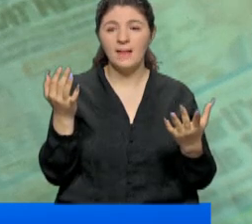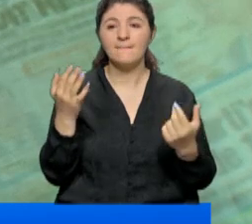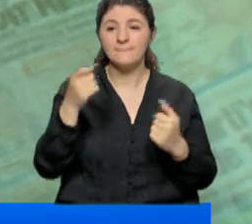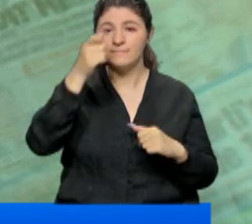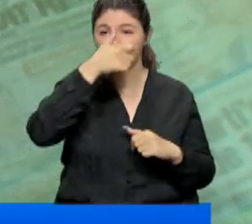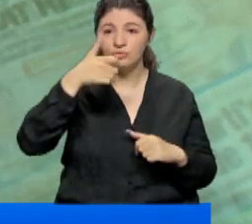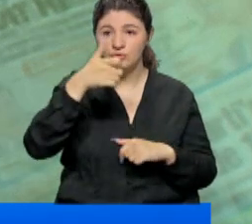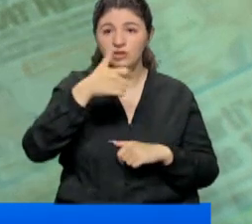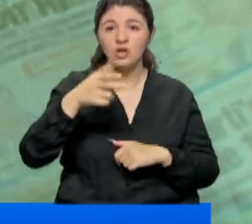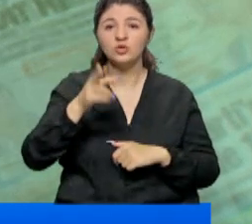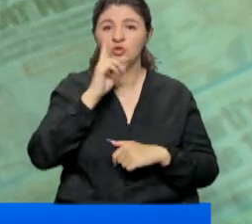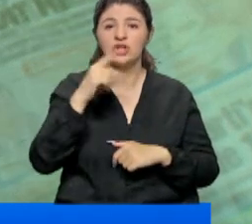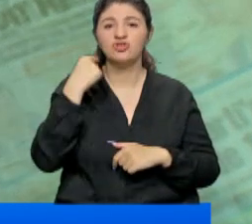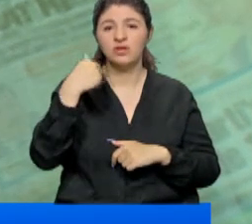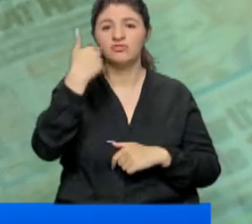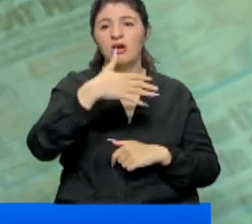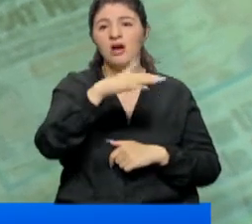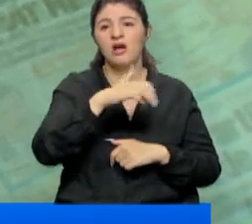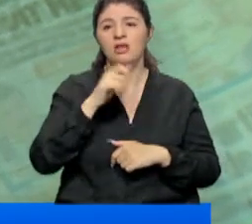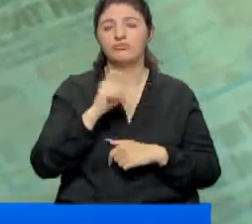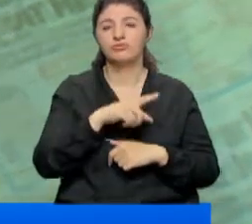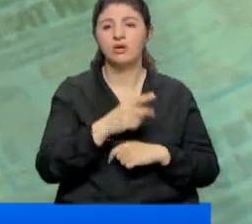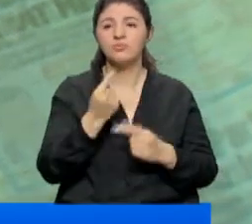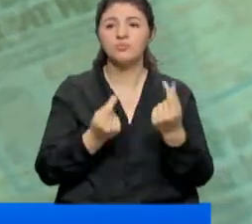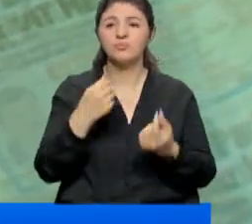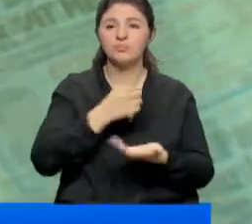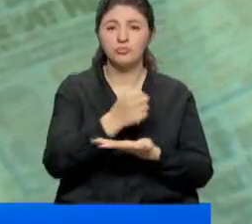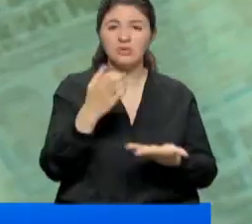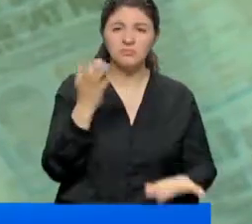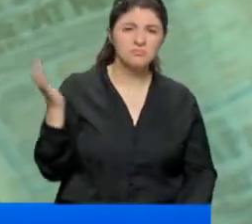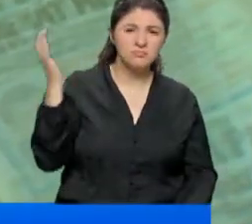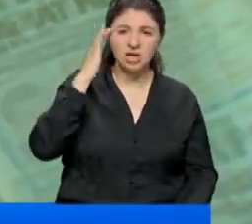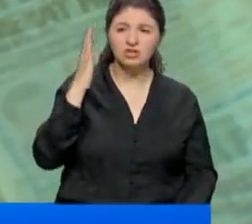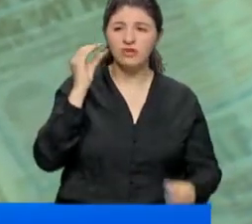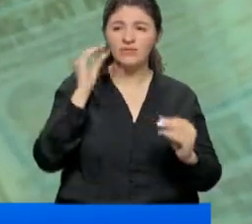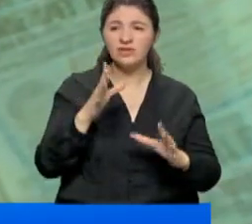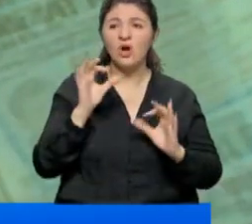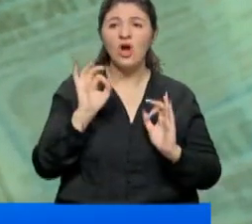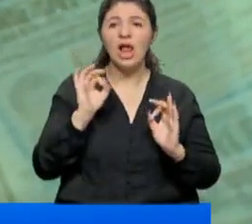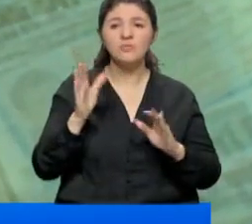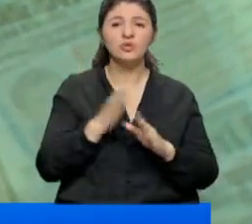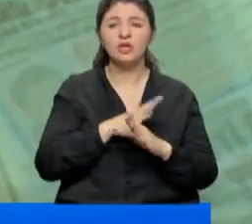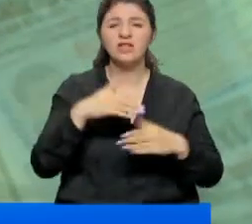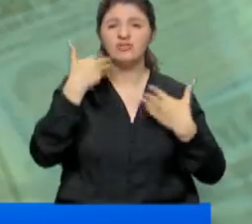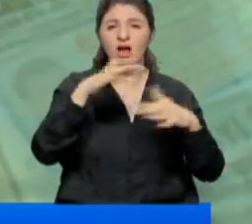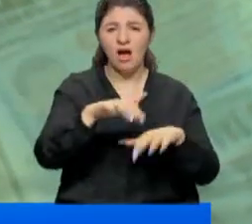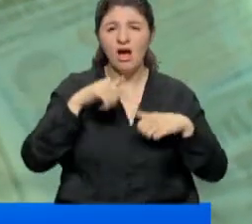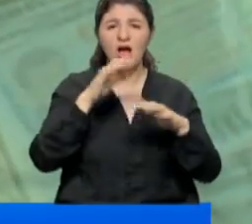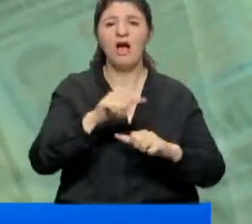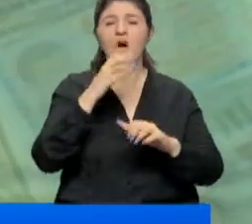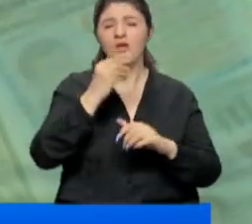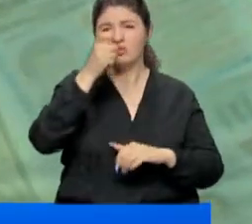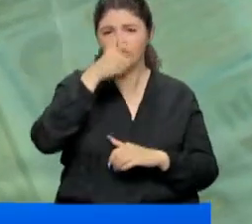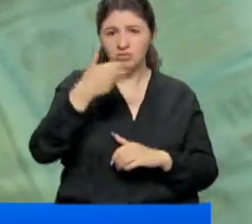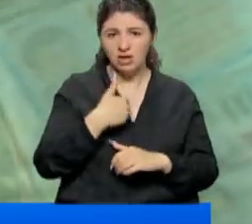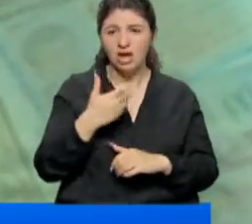bu Türkiye sonunda Şekeri de ithal edecek buğday başta olmak üzere birçok stratejik ürün de ithalatçı konumuna düşen